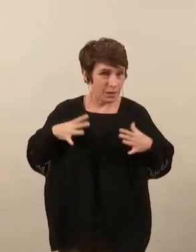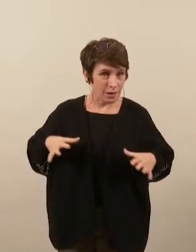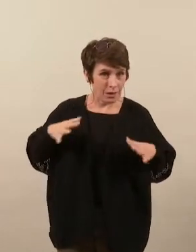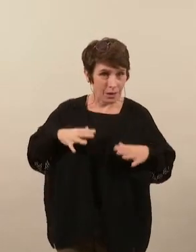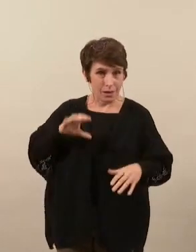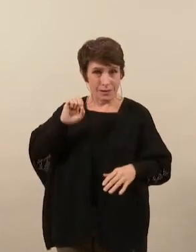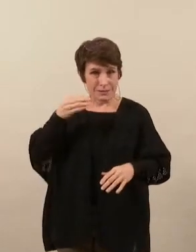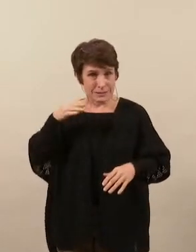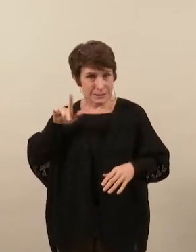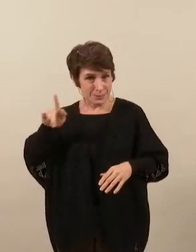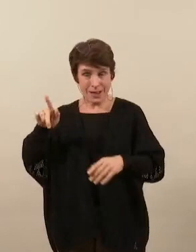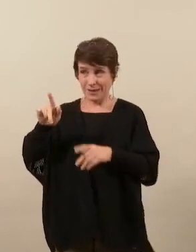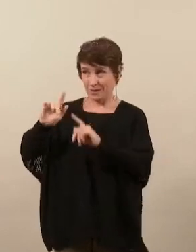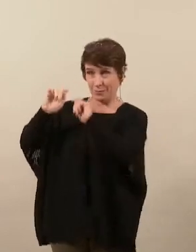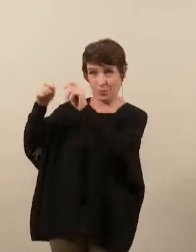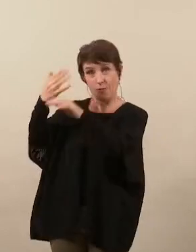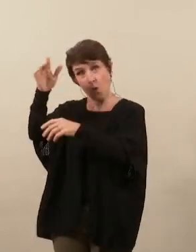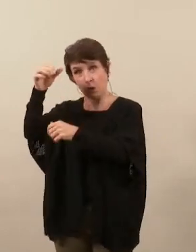la présidence.